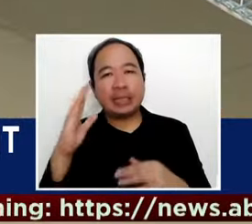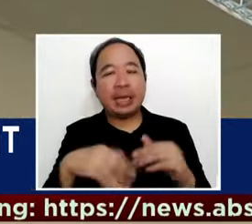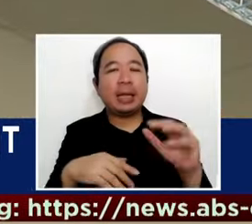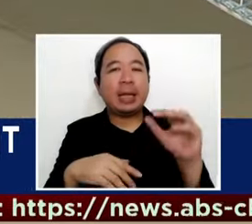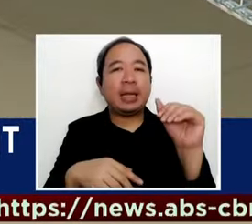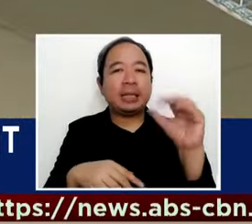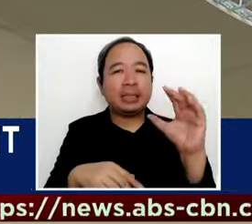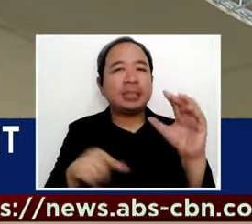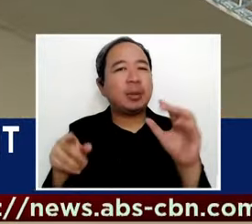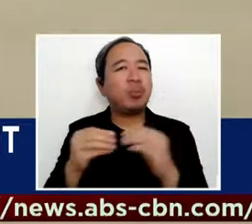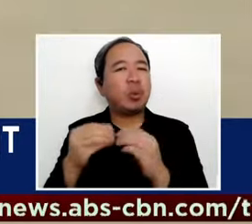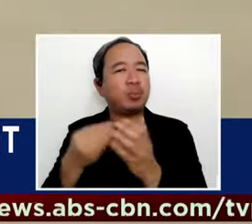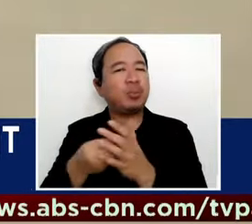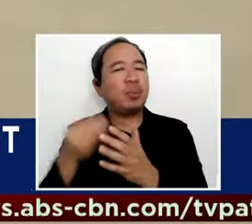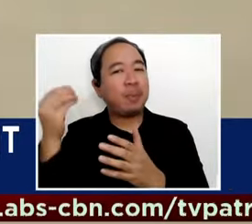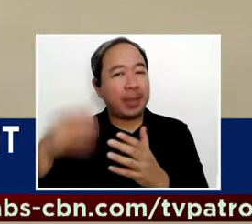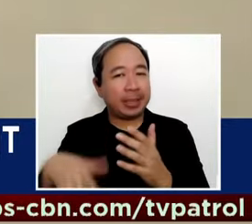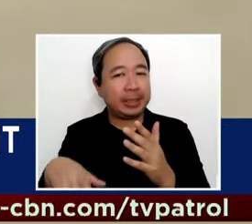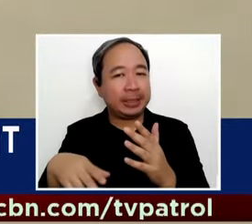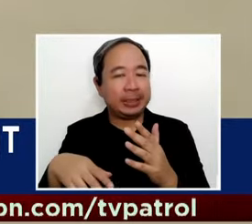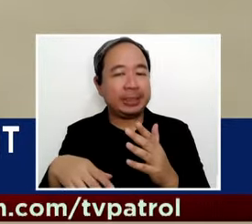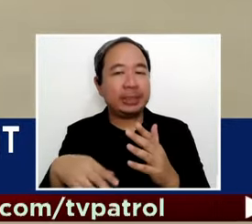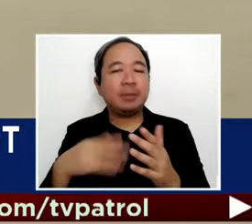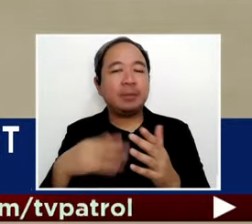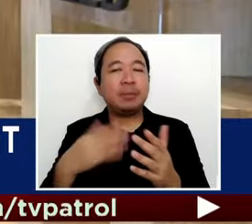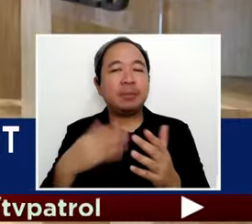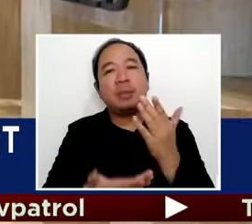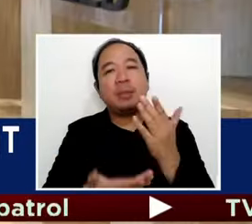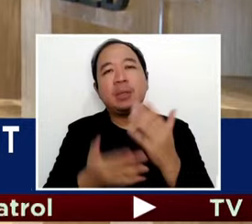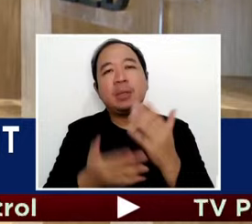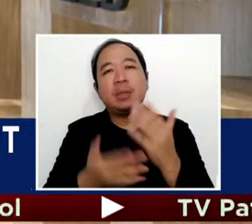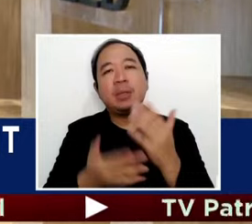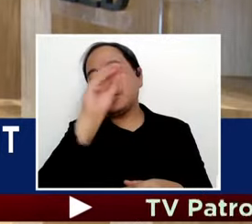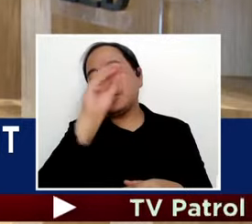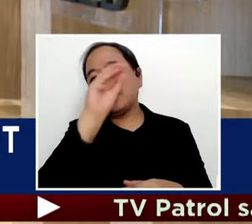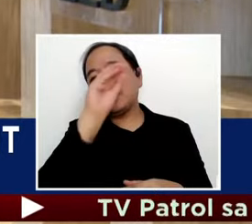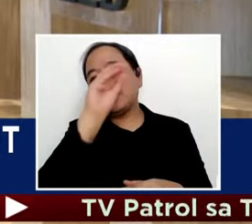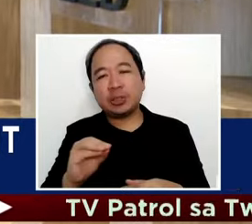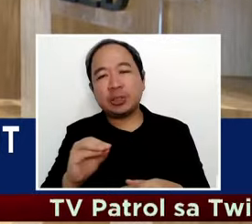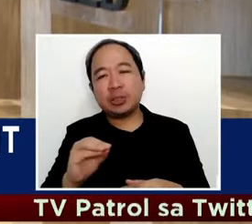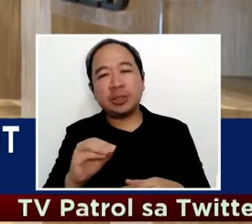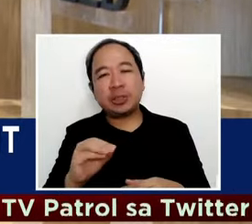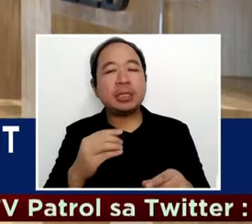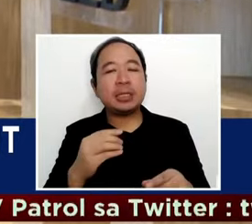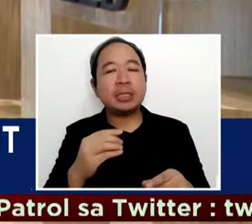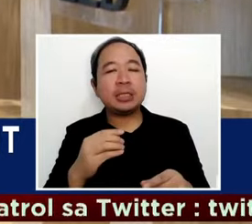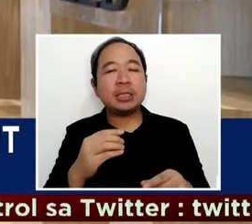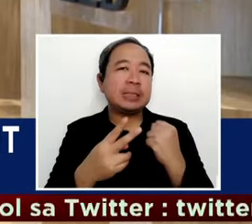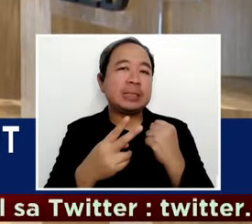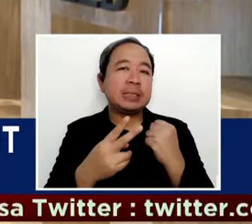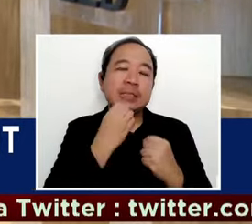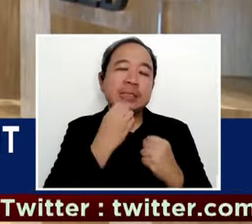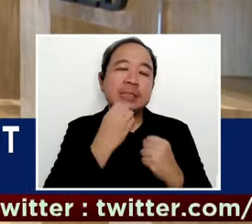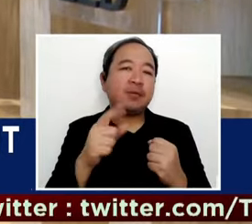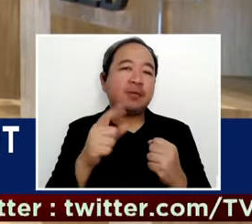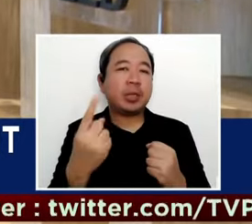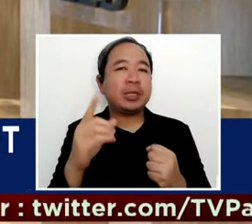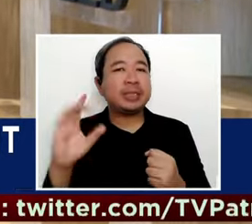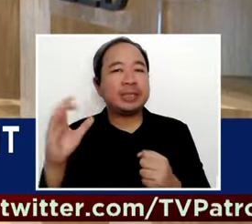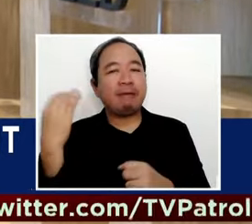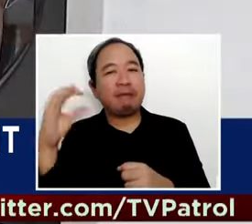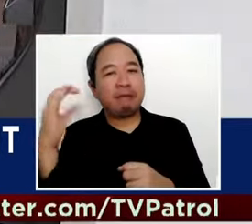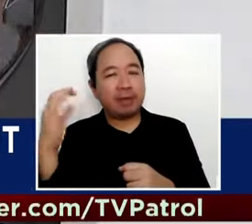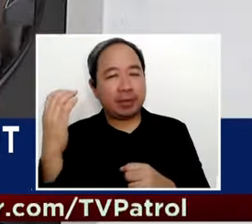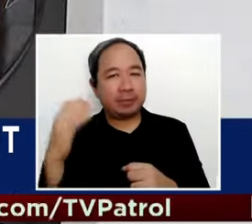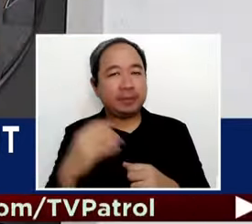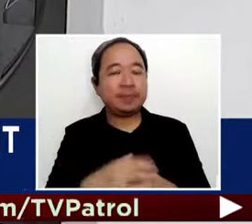an inverter type of aircon. About 56% ang nasa-save na isang DC type na electric